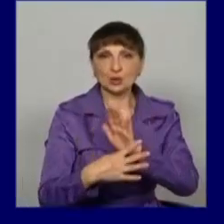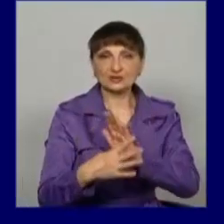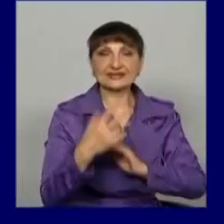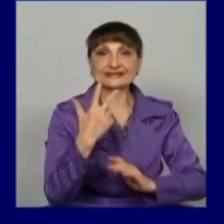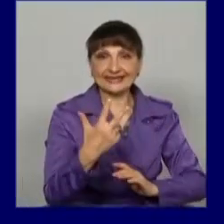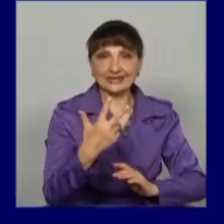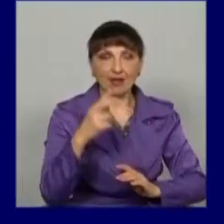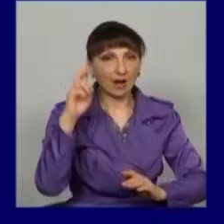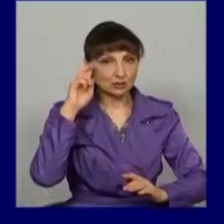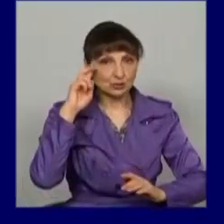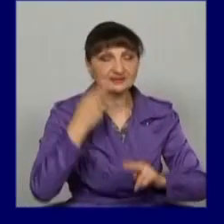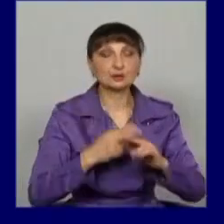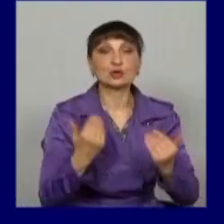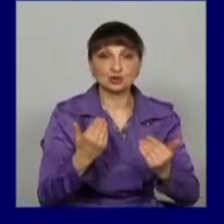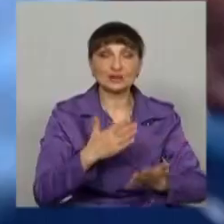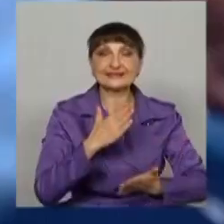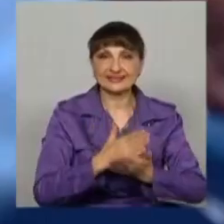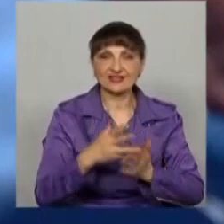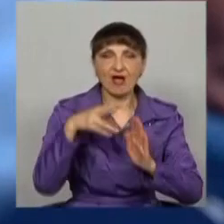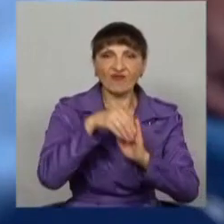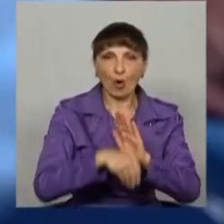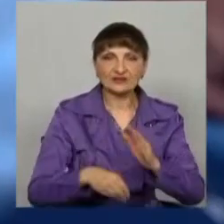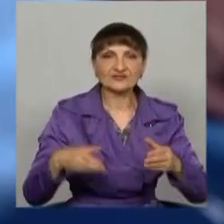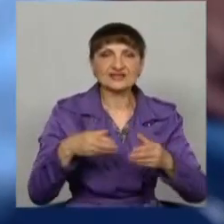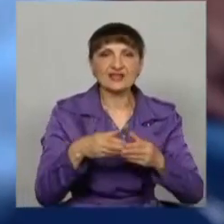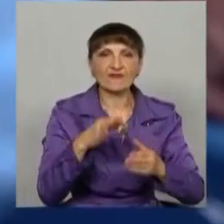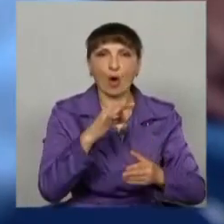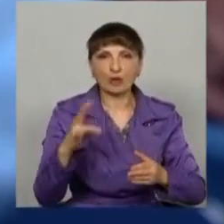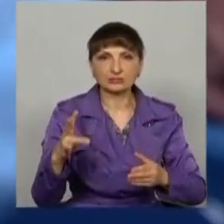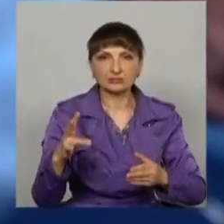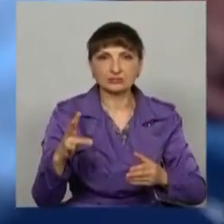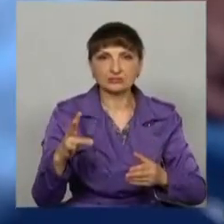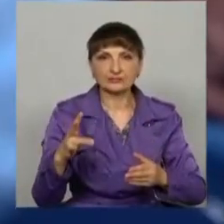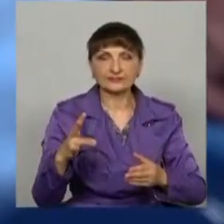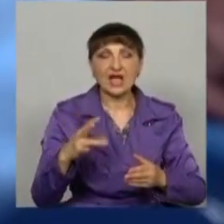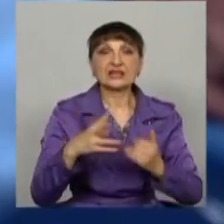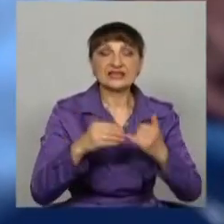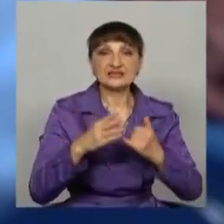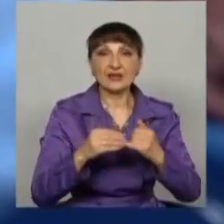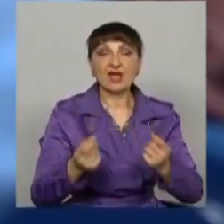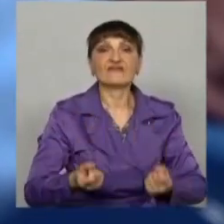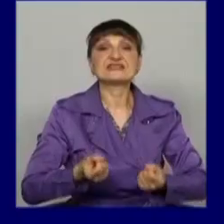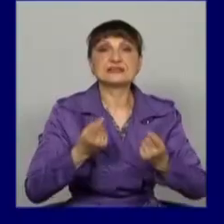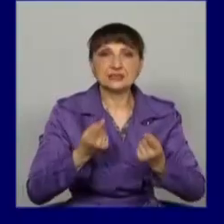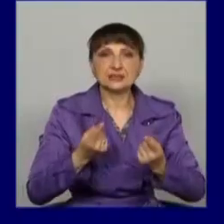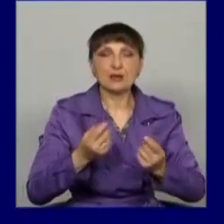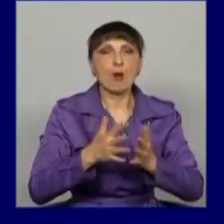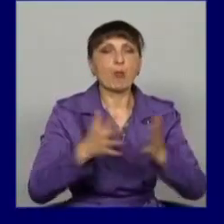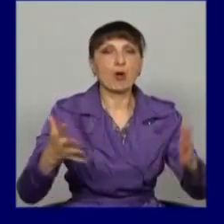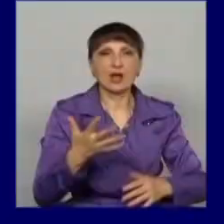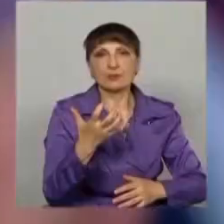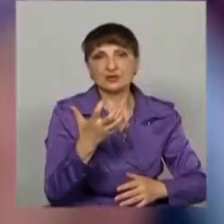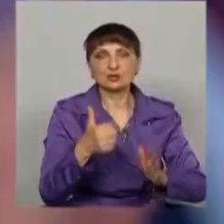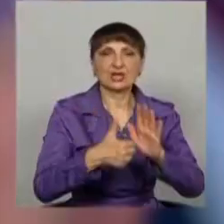193 государств, которые сейчас входят в состав Организации Объединенных Наций, на Земле возникнет более 500